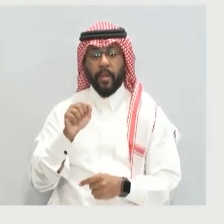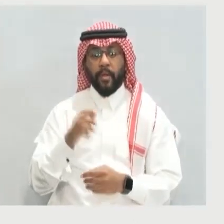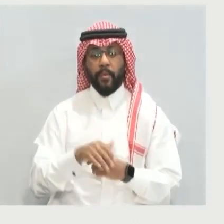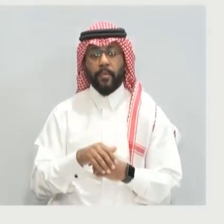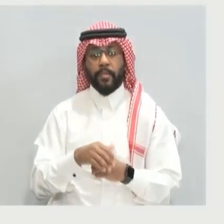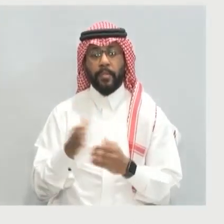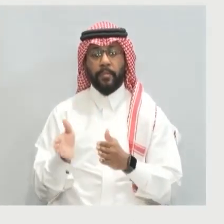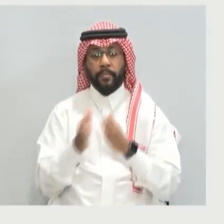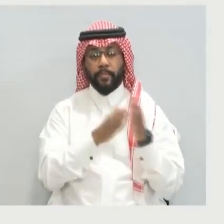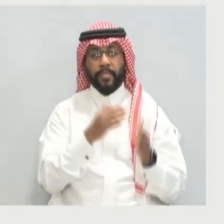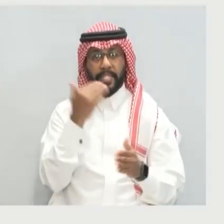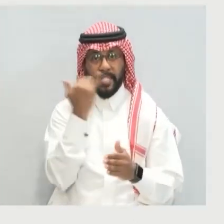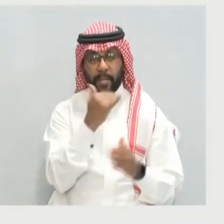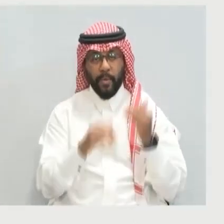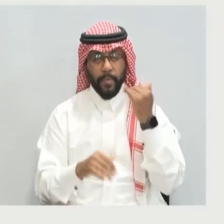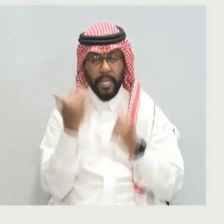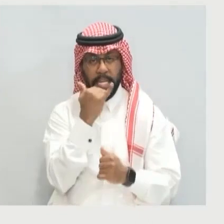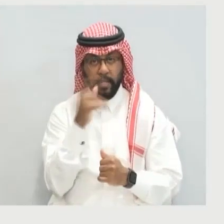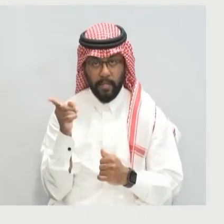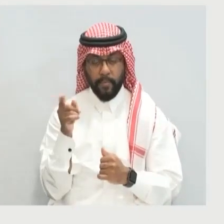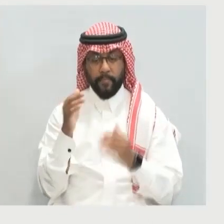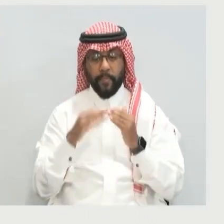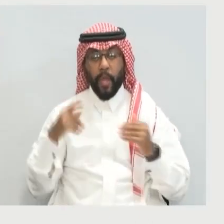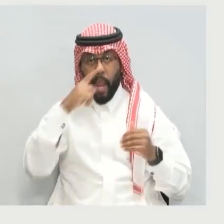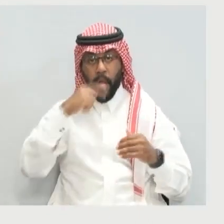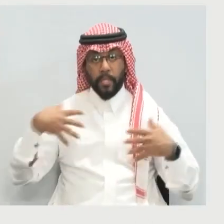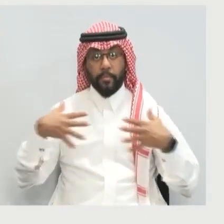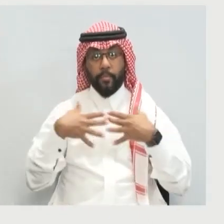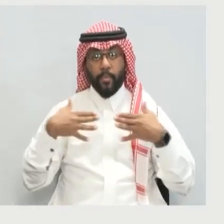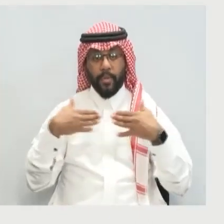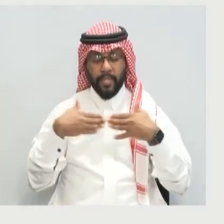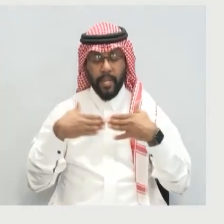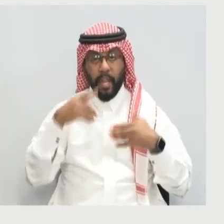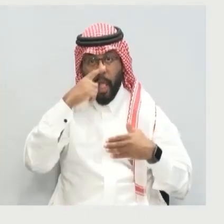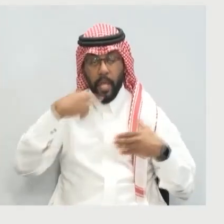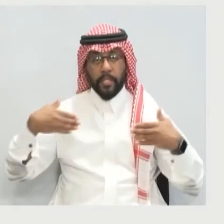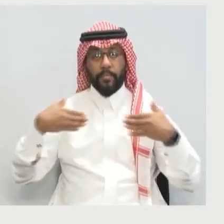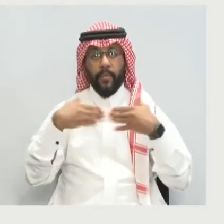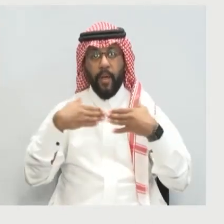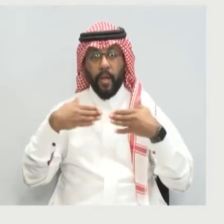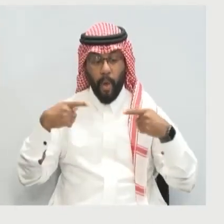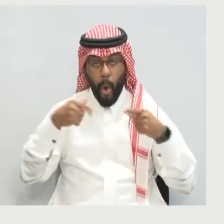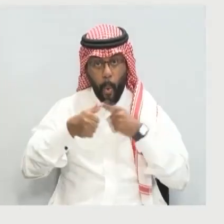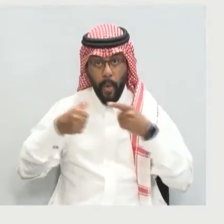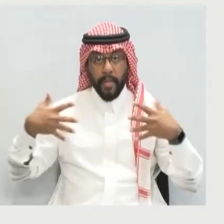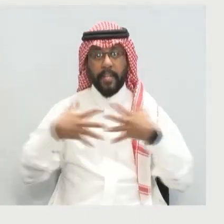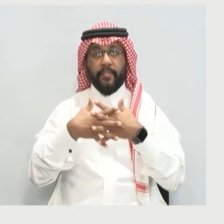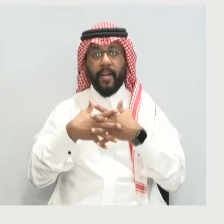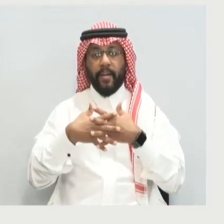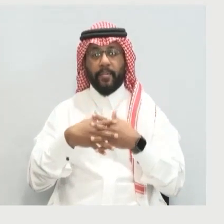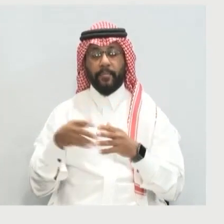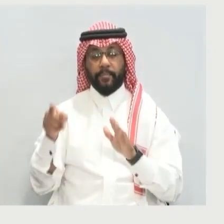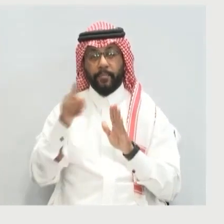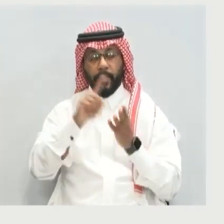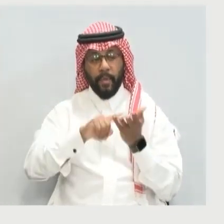لتر في الثانيه ايضا لابد من تصادم الجسيمات لحدوث التفاعل ولا بد من تحقيق